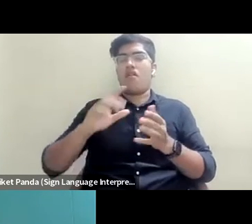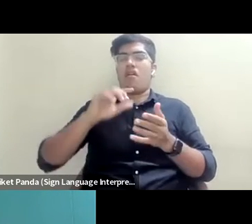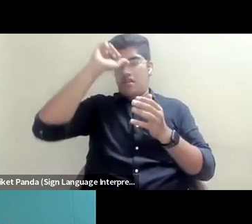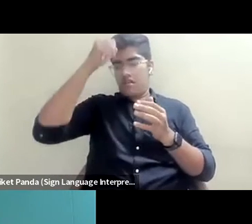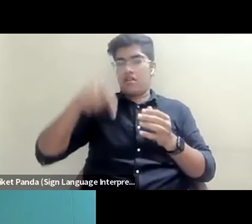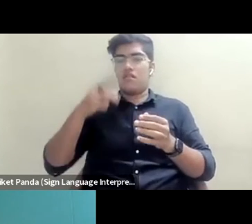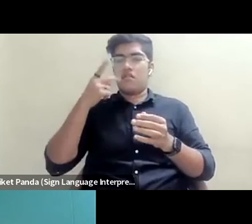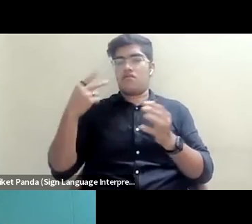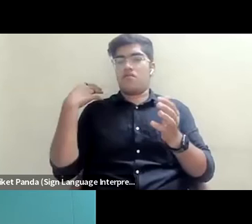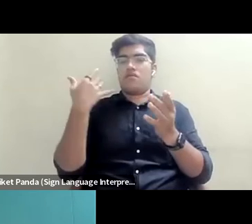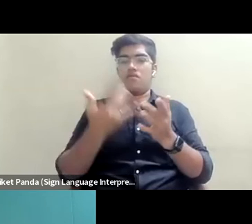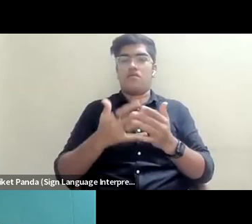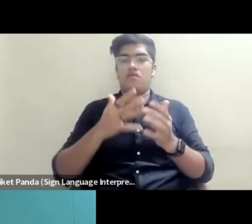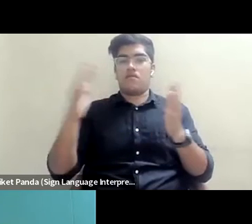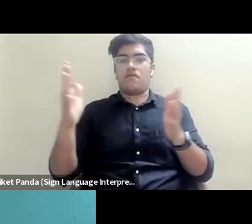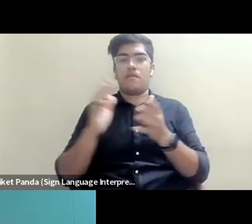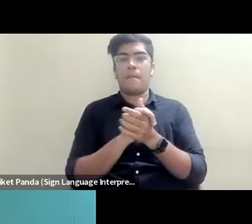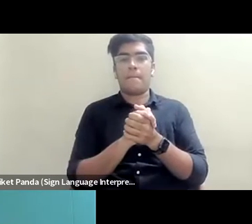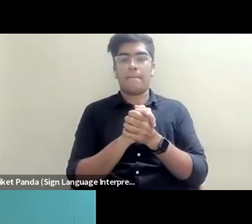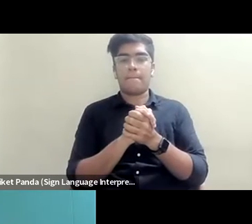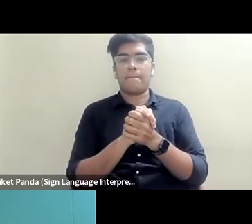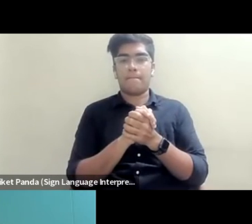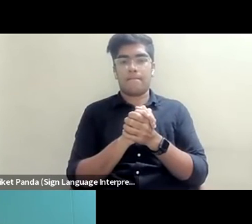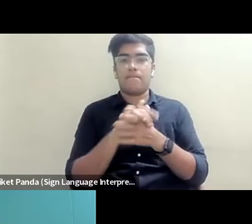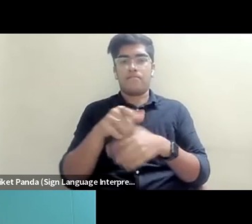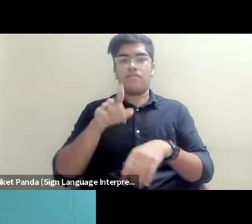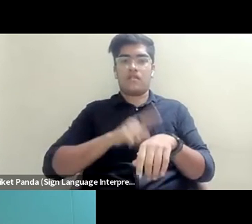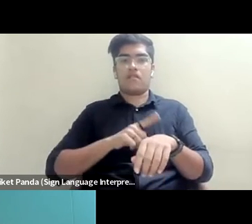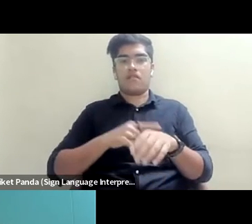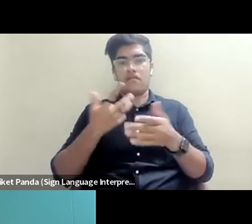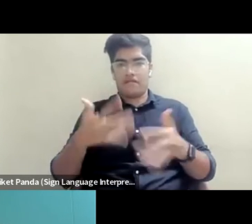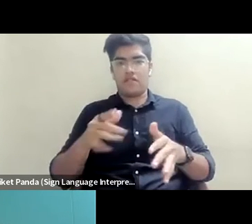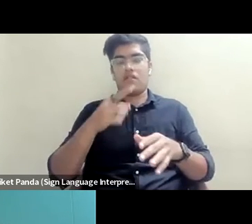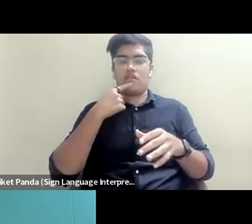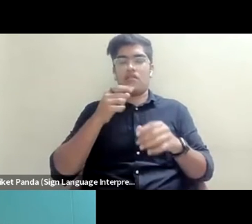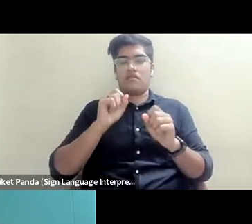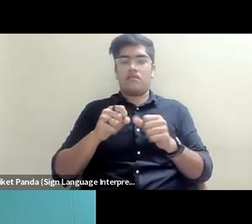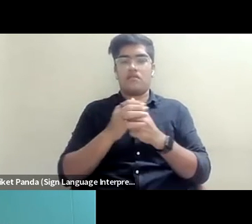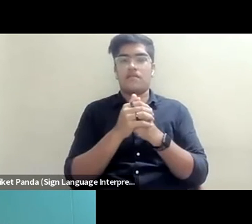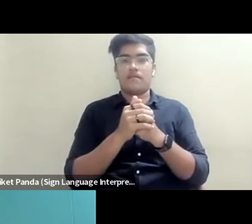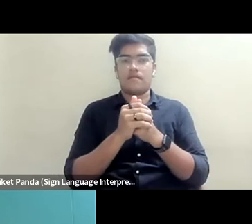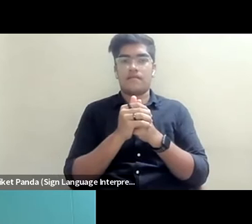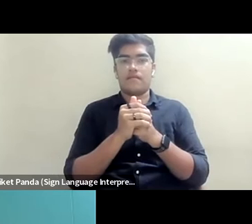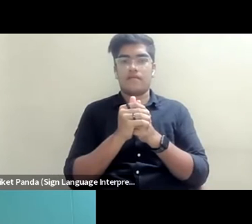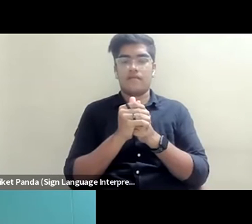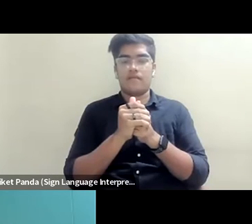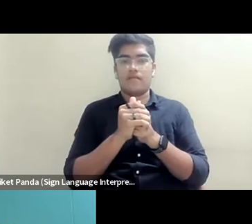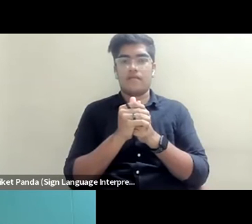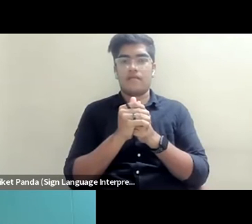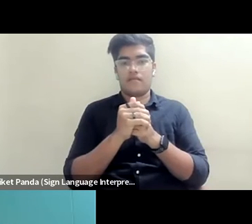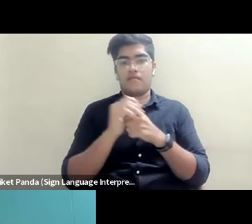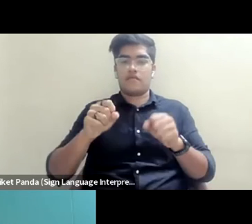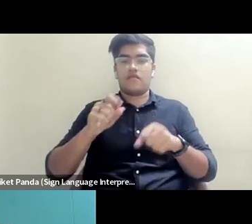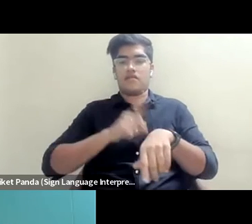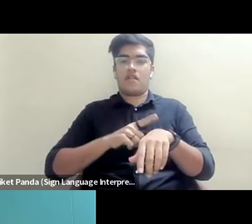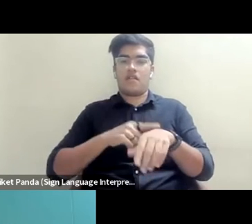गया क्या, मेरे को समझ में नहीं आता। हाँ जी नहीं 7-10 होने, हाँ हो गए हैं, हाँ तो हो